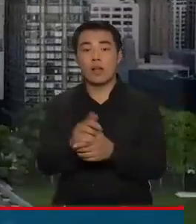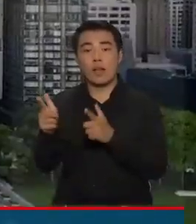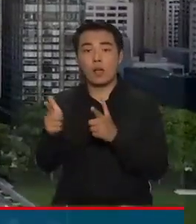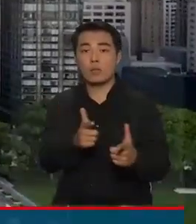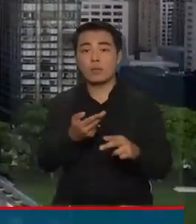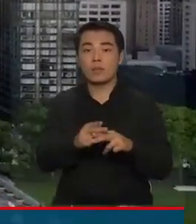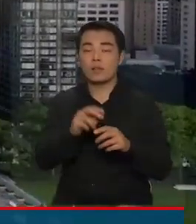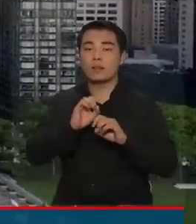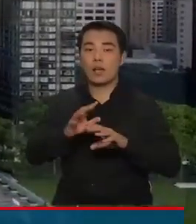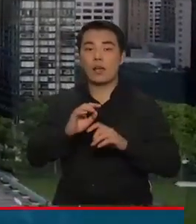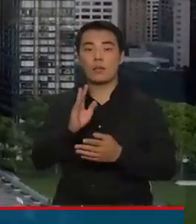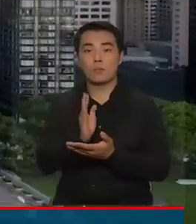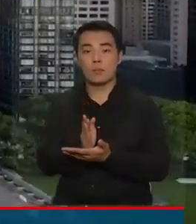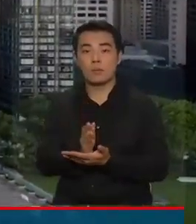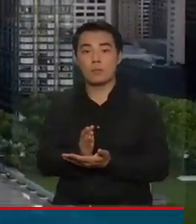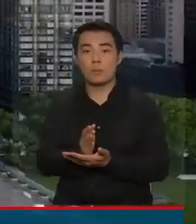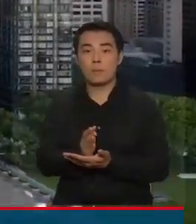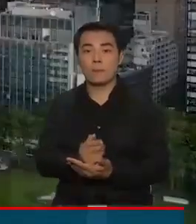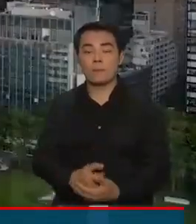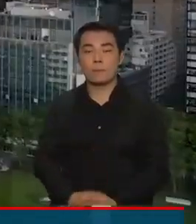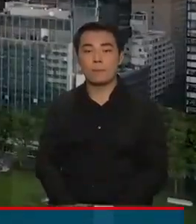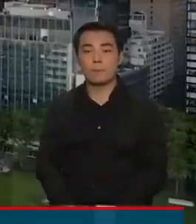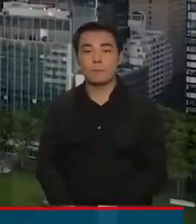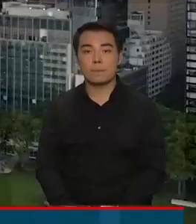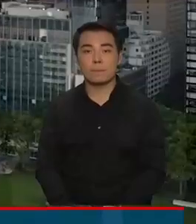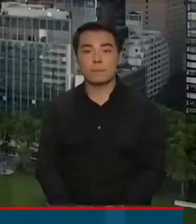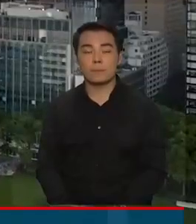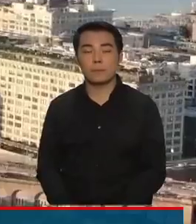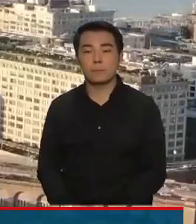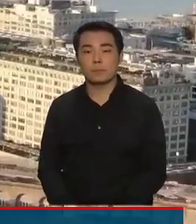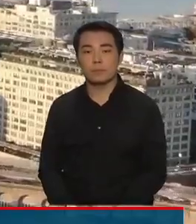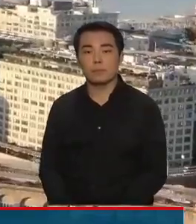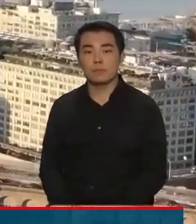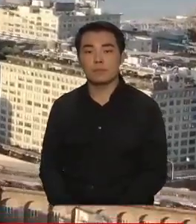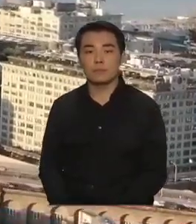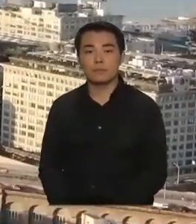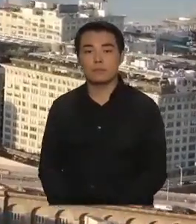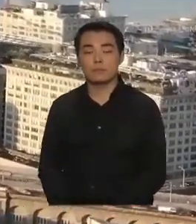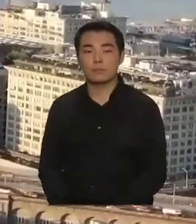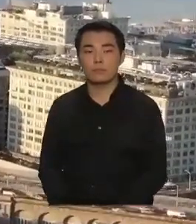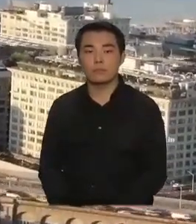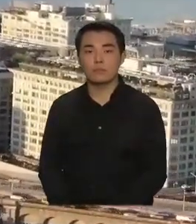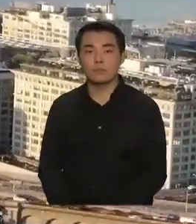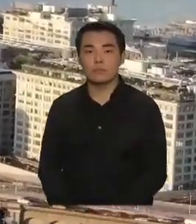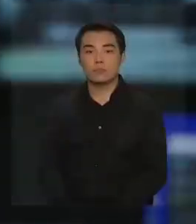екендіктеріне пейіл танытып үлгеріп жатты. Тілеген Әбішев, Мақсат Тастанбеков, Асылбек Құспанов, Жібек жолы, Нью-Йорктен.